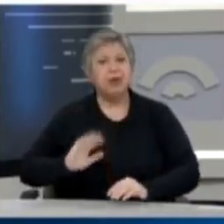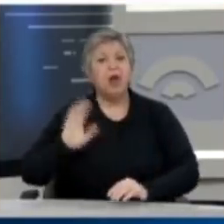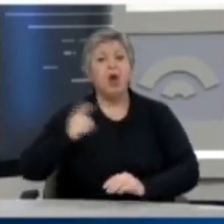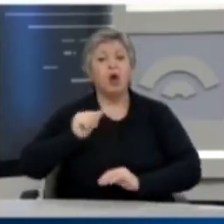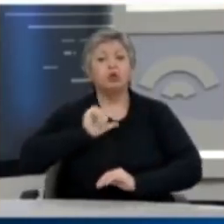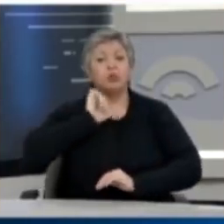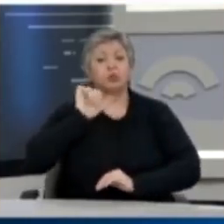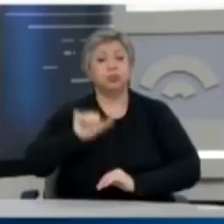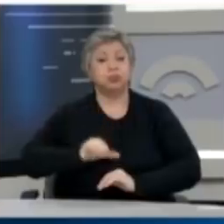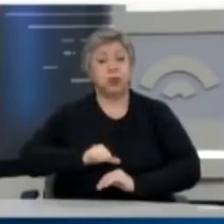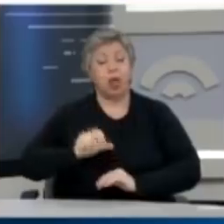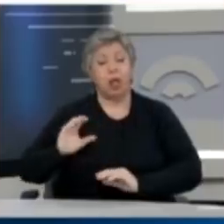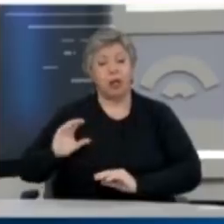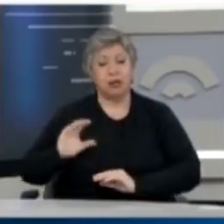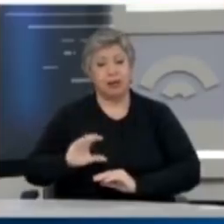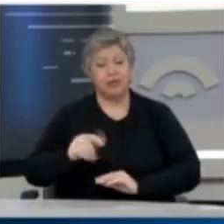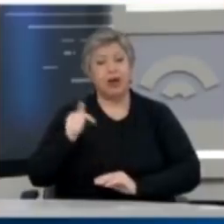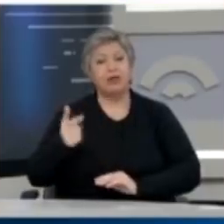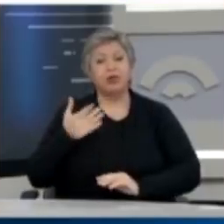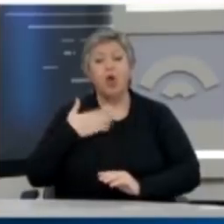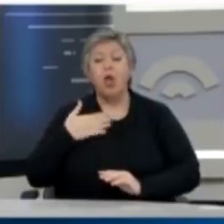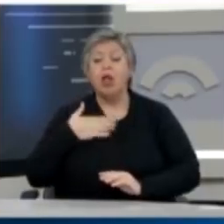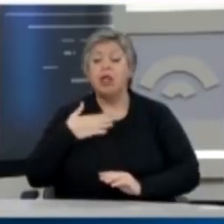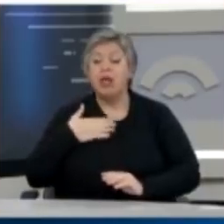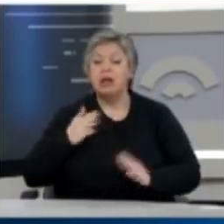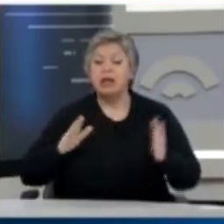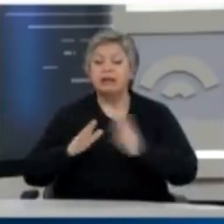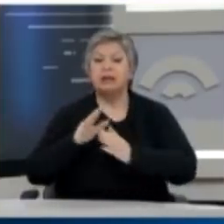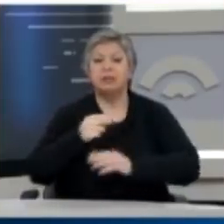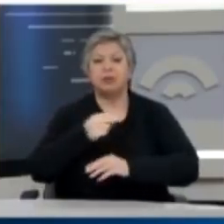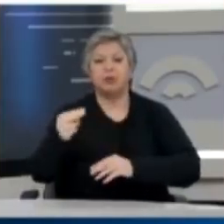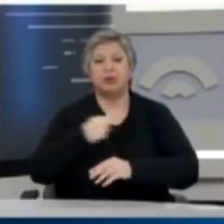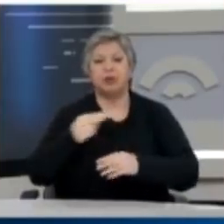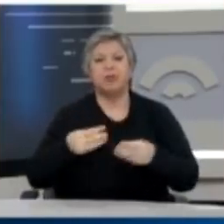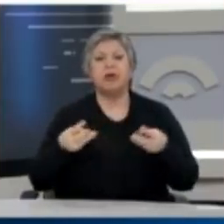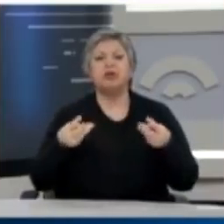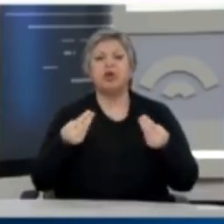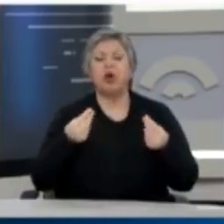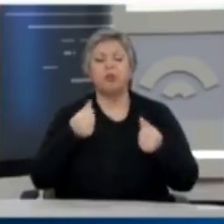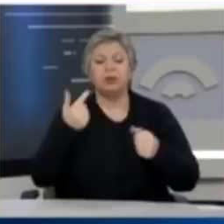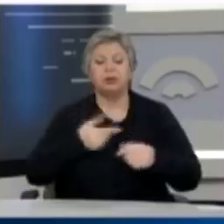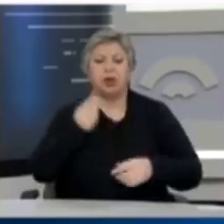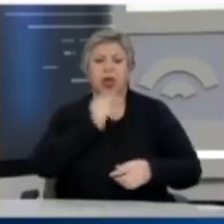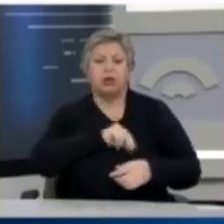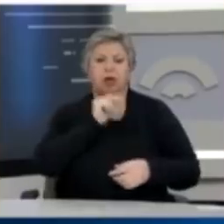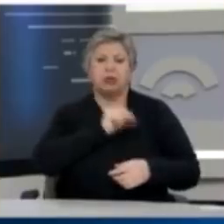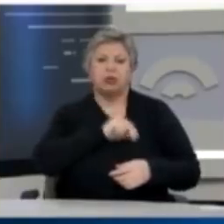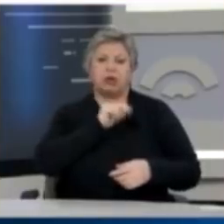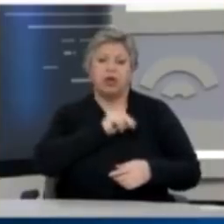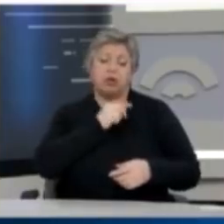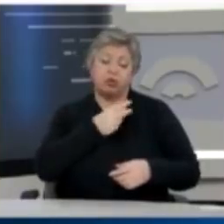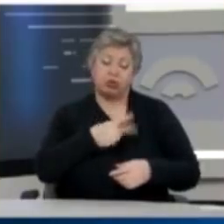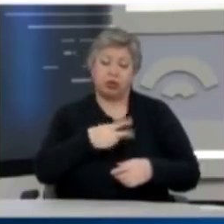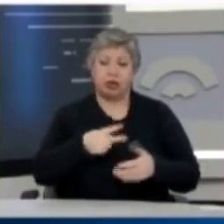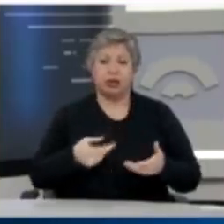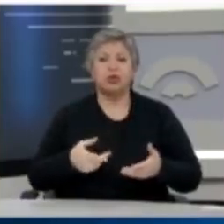χρειάζεται σταθερότητα στην εφαρμογή της αντιλαϊκής πολιτικής για να διασφαλίζει τα δικά του κέρδη, ο λαός πρέπει με τον